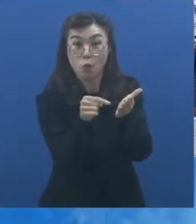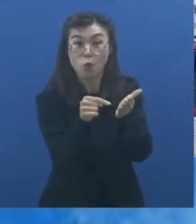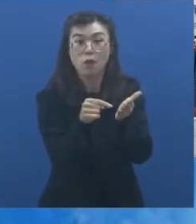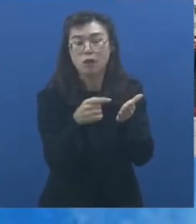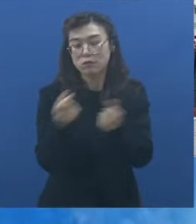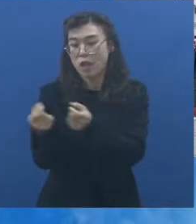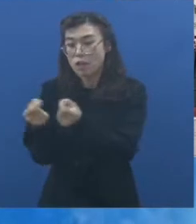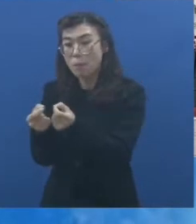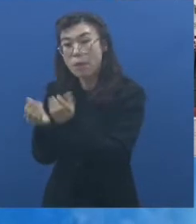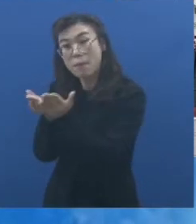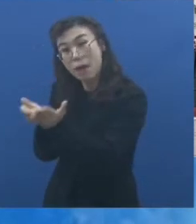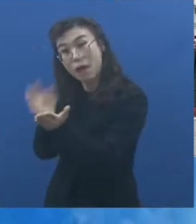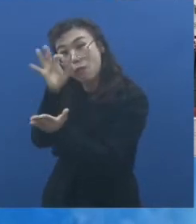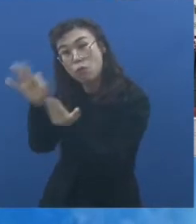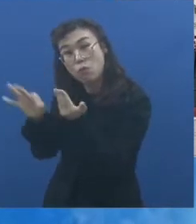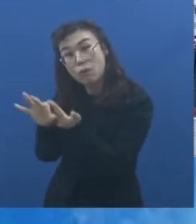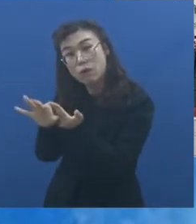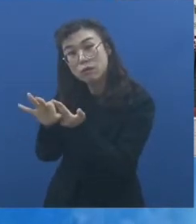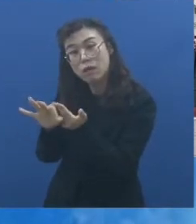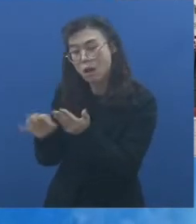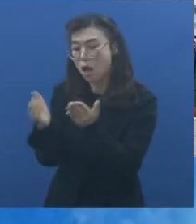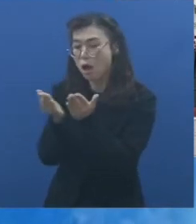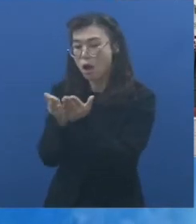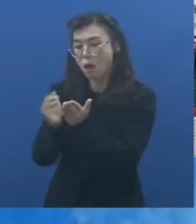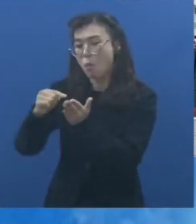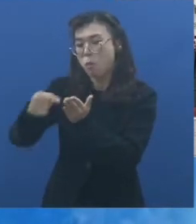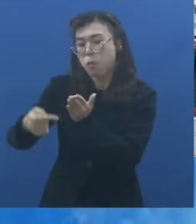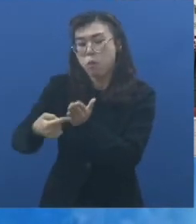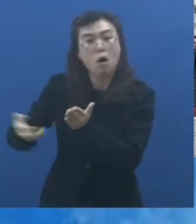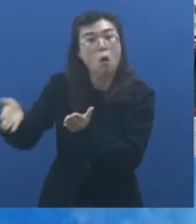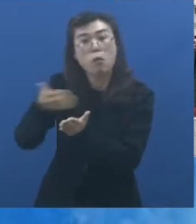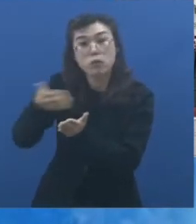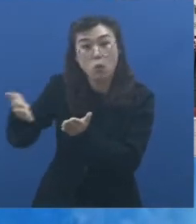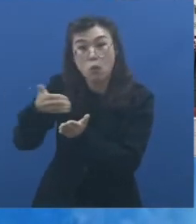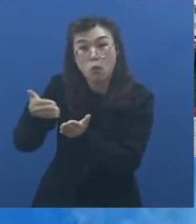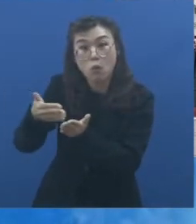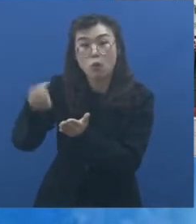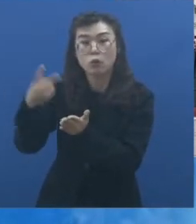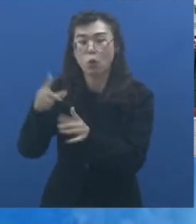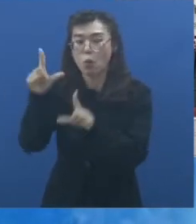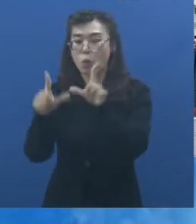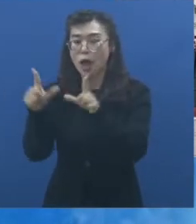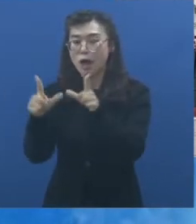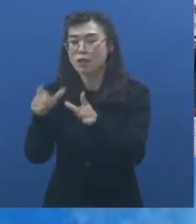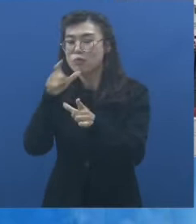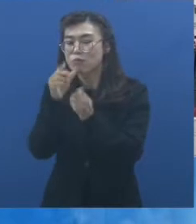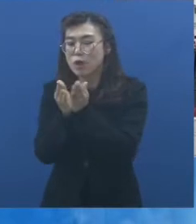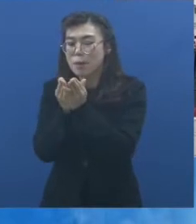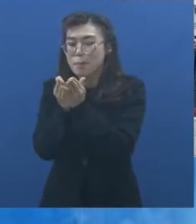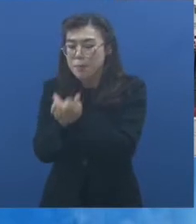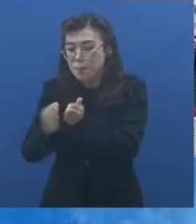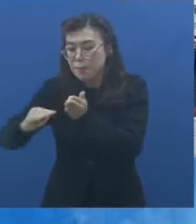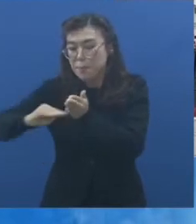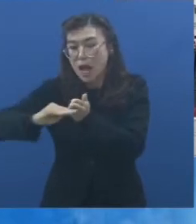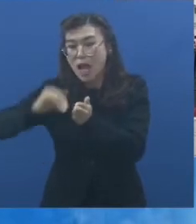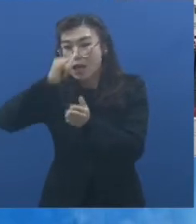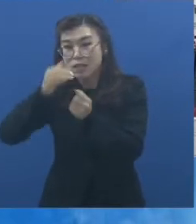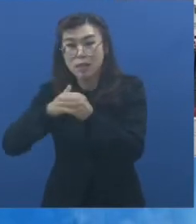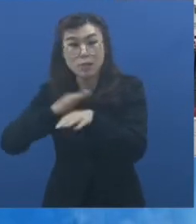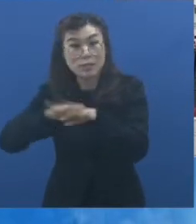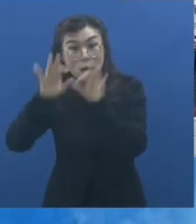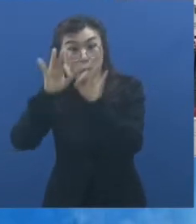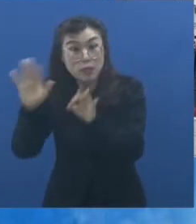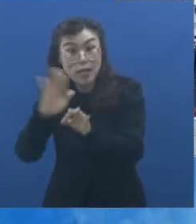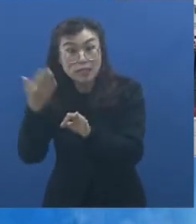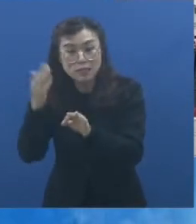보실까요 여기 보면은 세비 션은 그런거 없어요 그런 게 없을 뿐만이 아니고 여러분 물이 좀 잠겨서 진찰 안보이는데 앞에 나이프 처럼